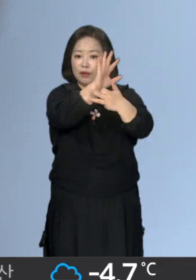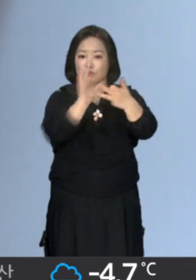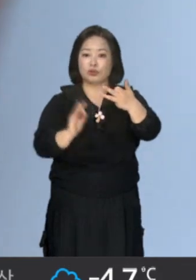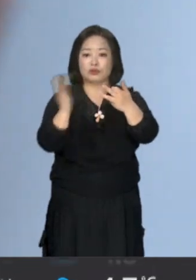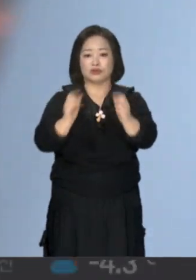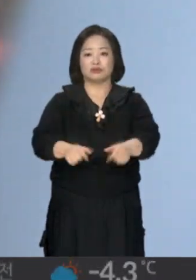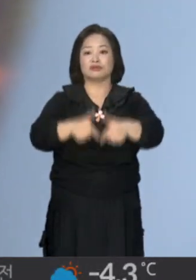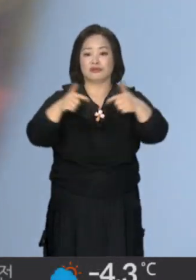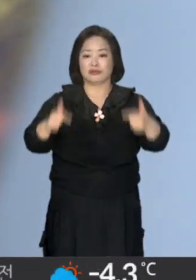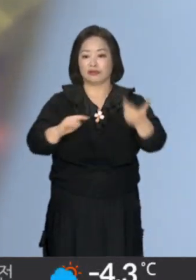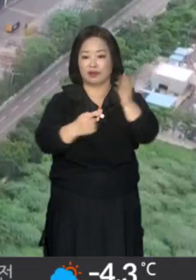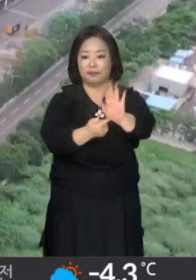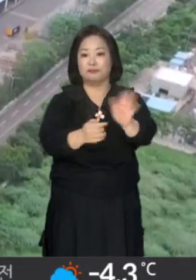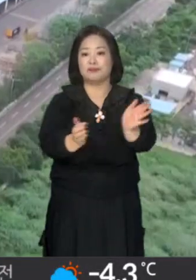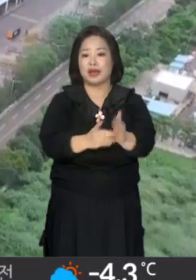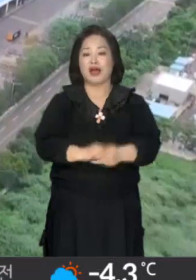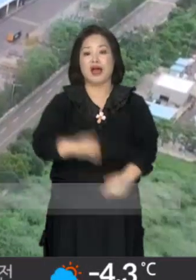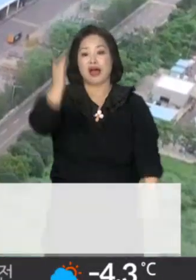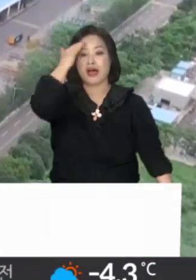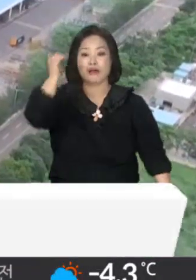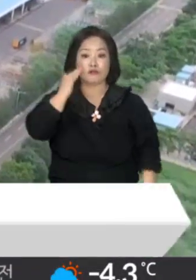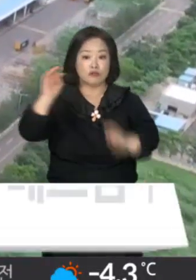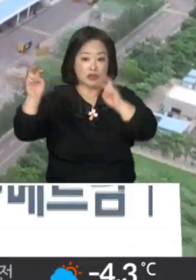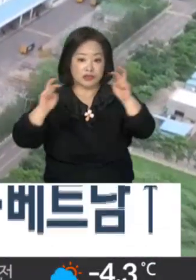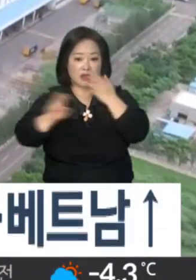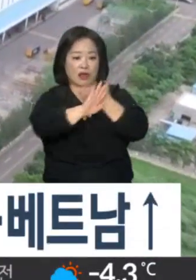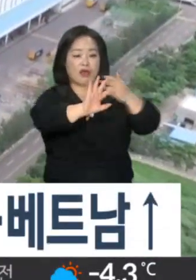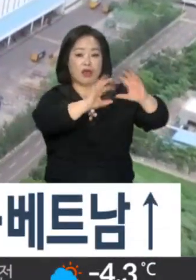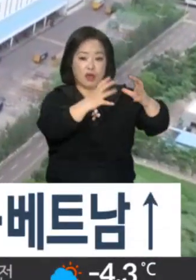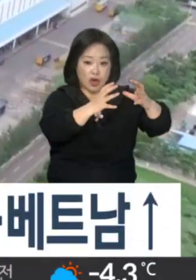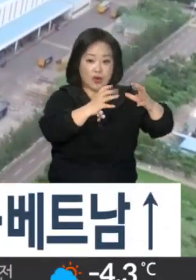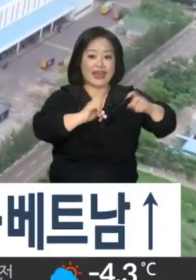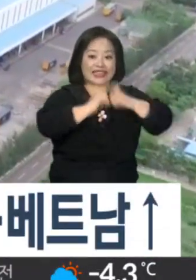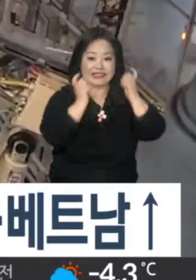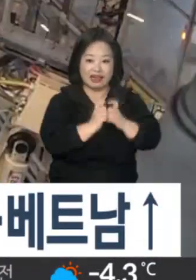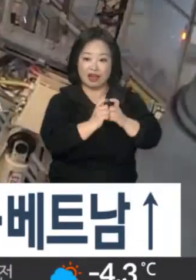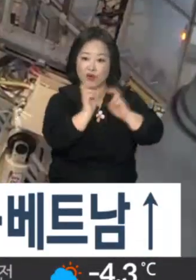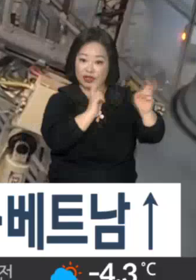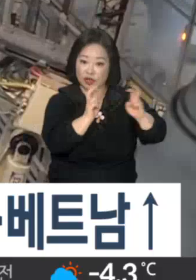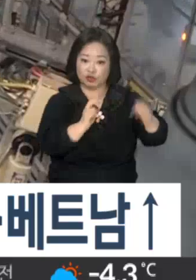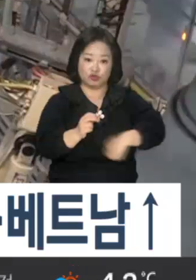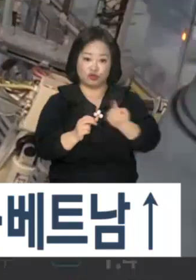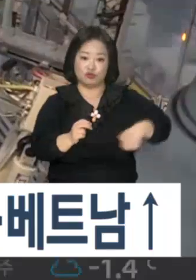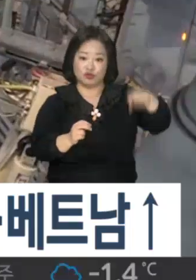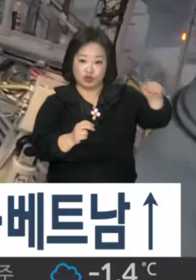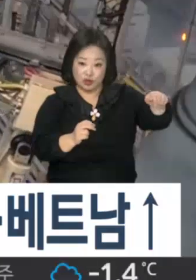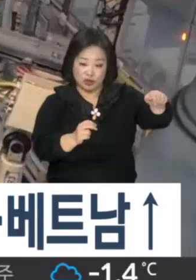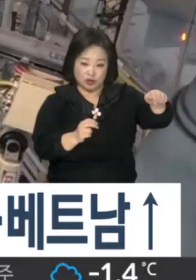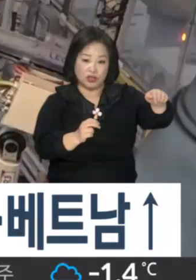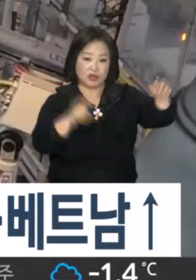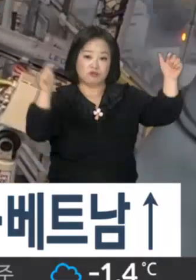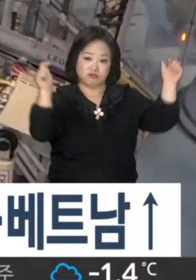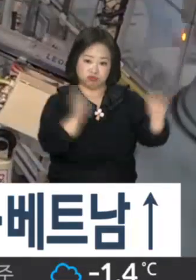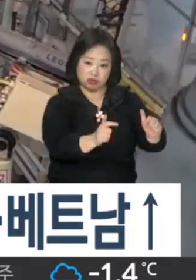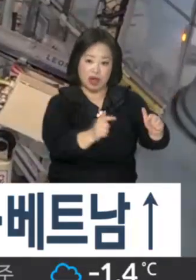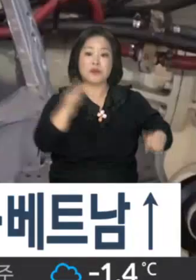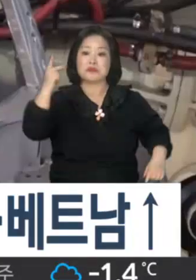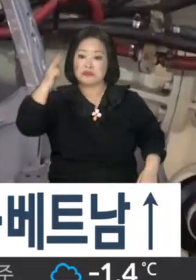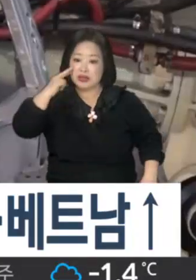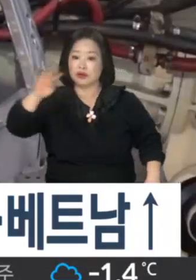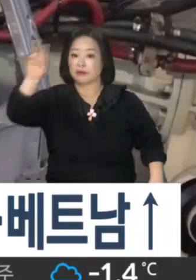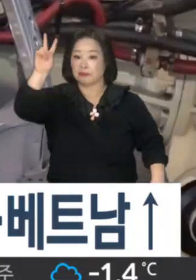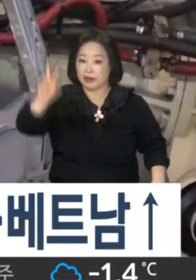것으로 나타났습니다 국내 기업의 해외 자회사 분포 지역은 중국이 5년째 감소한 반면 미국과